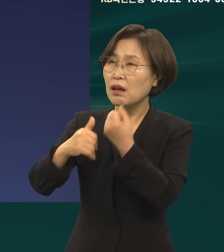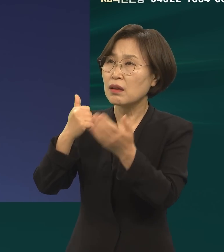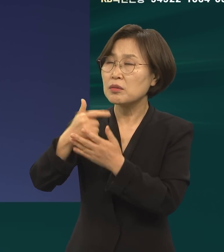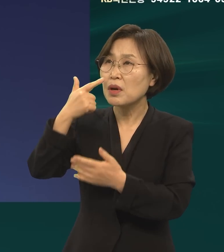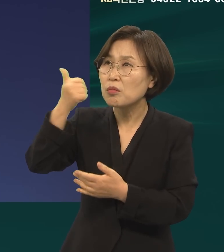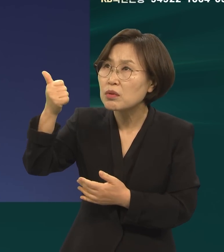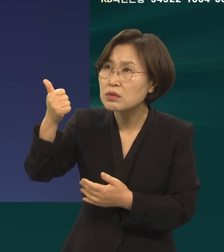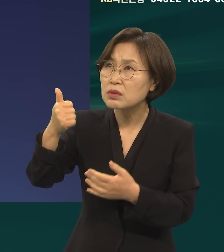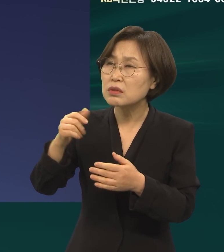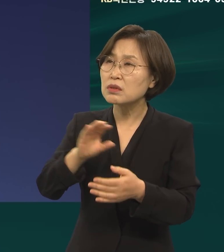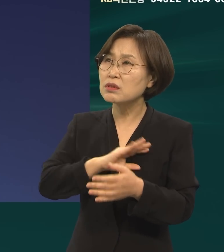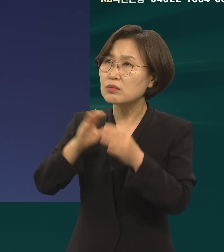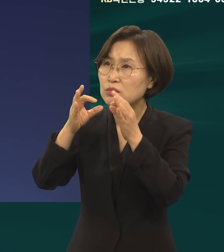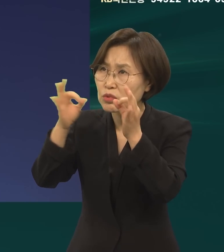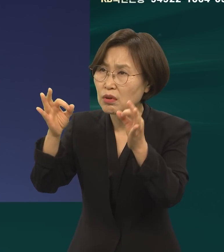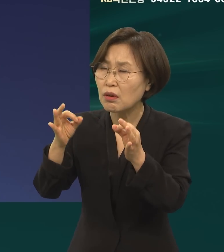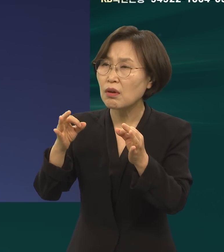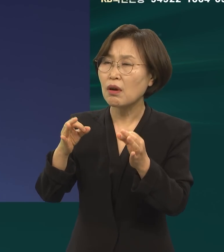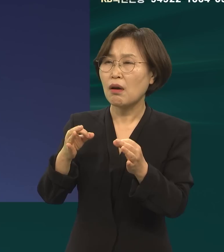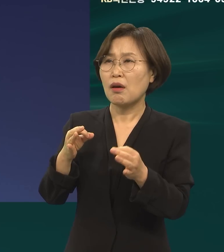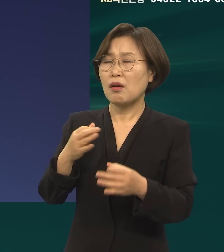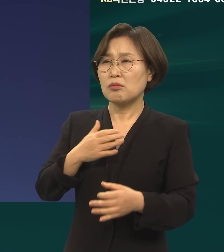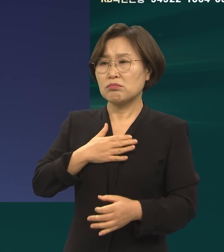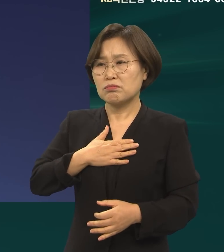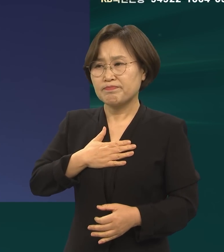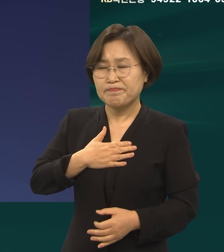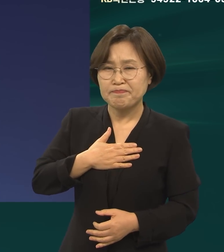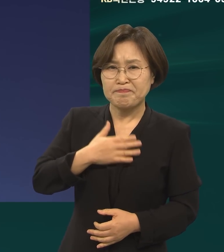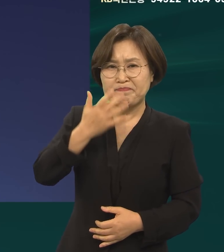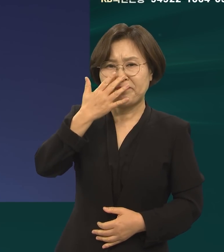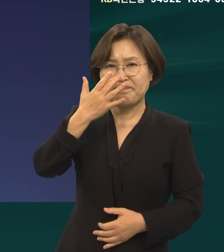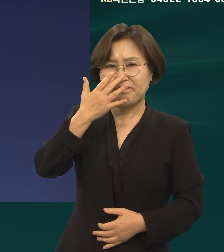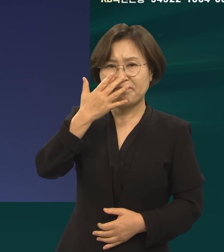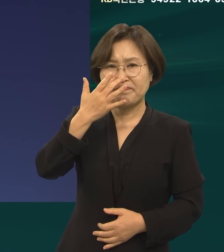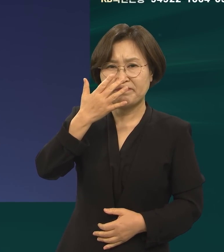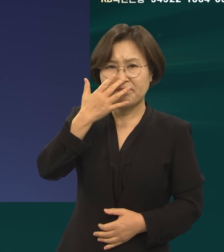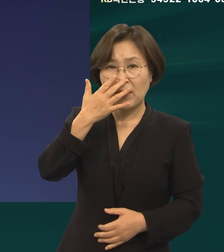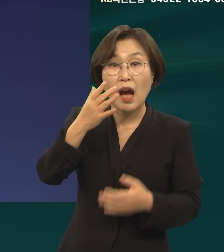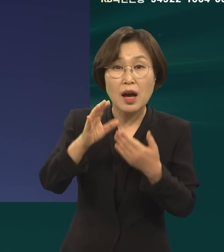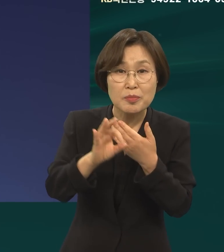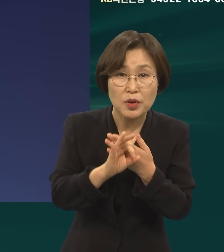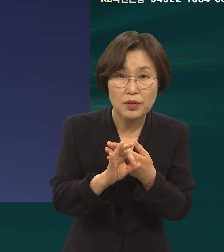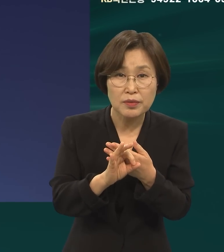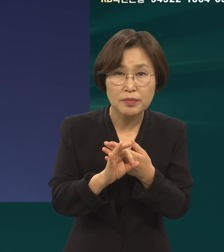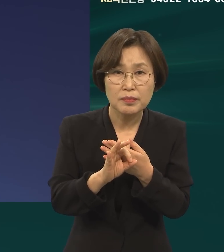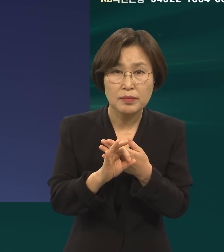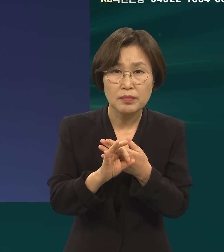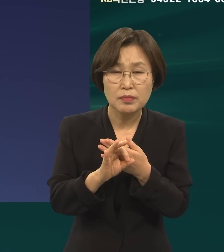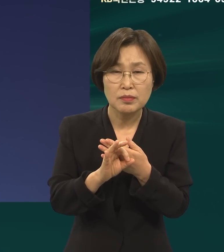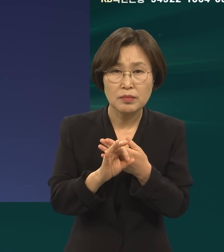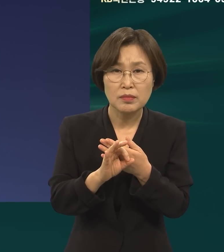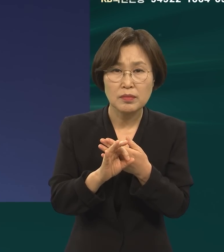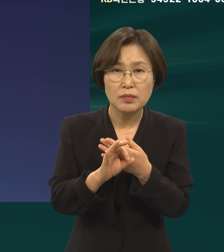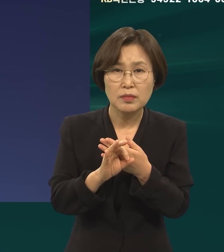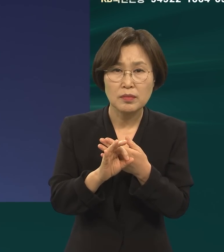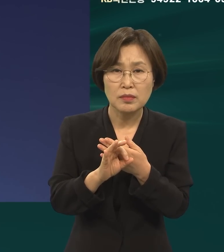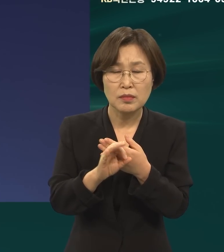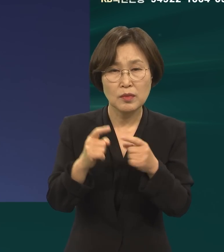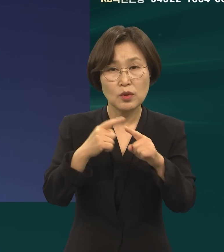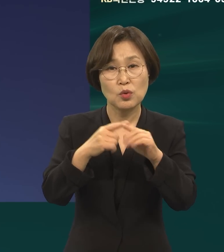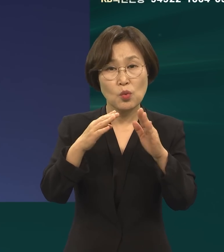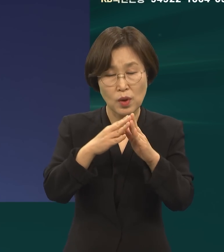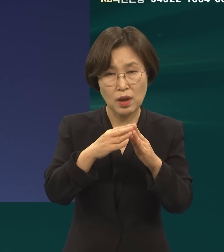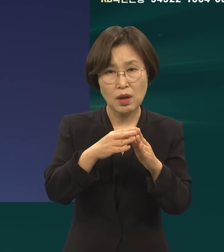없고 영적 감각이 죽어있는 채 10년을 교회 다닌다면 제가 제발 부탁하는데 교회를